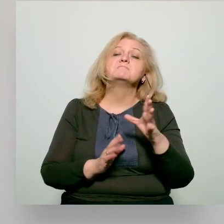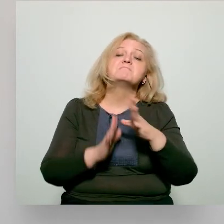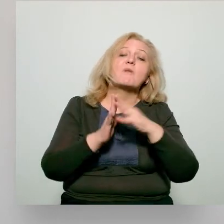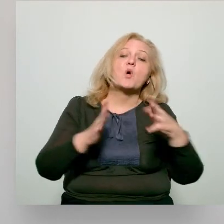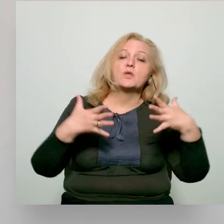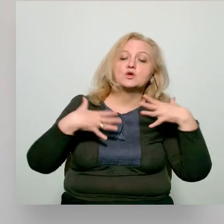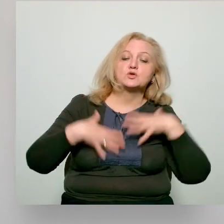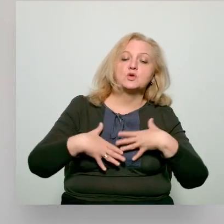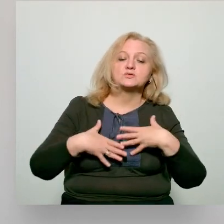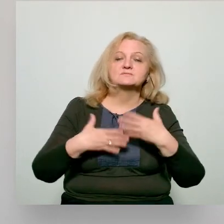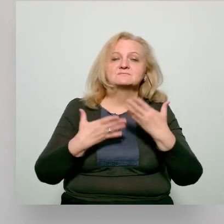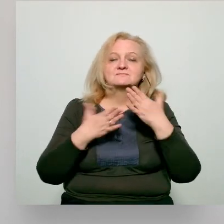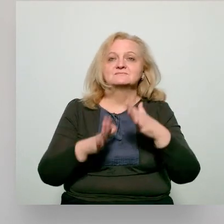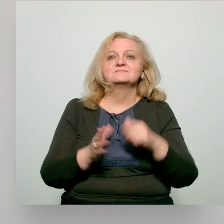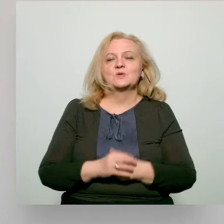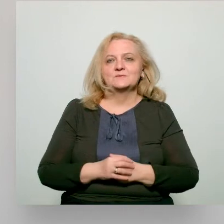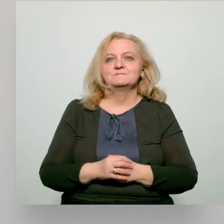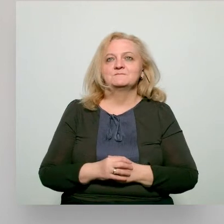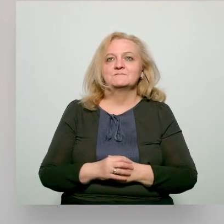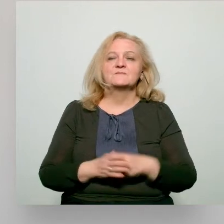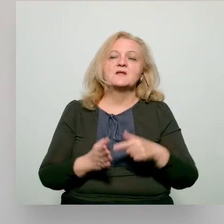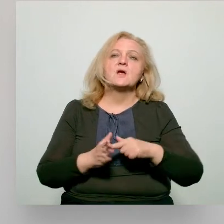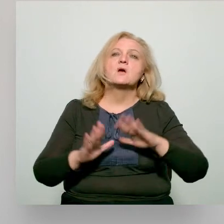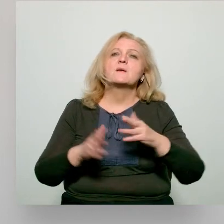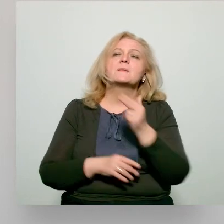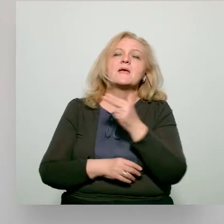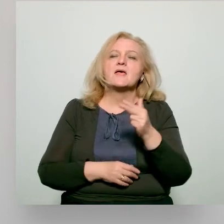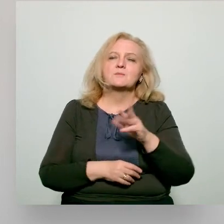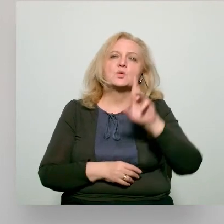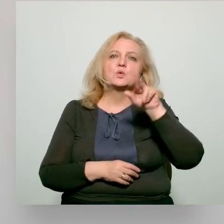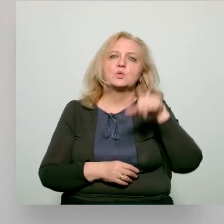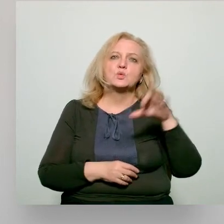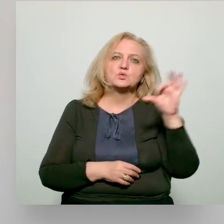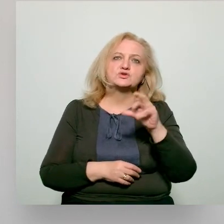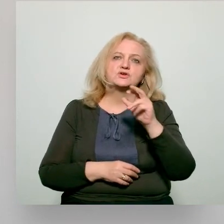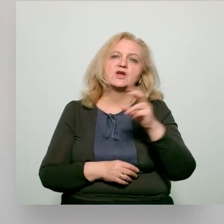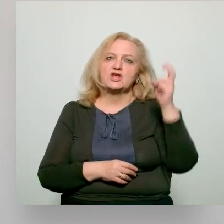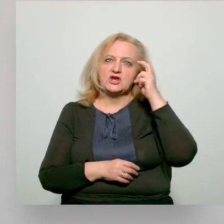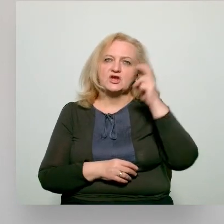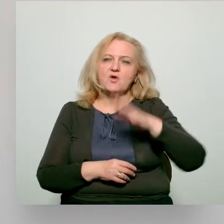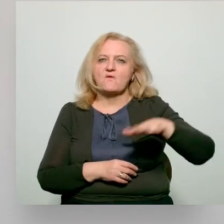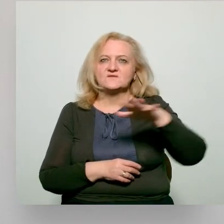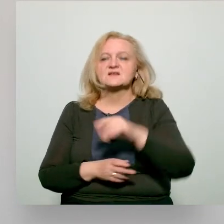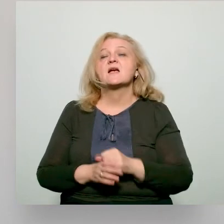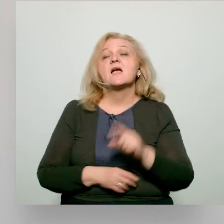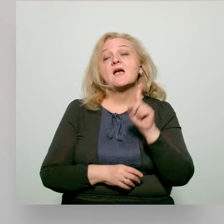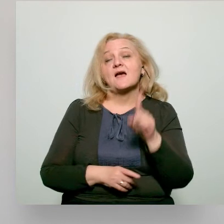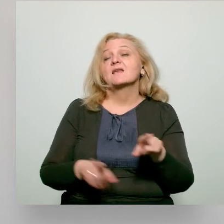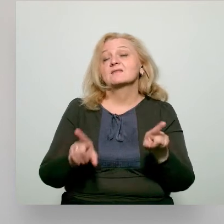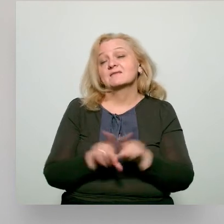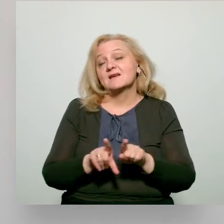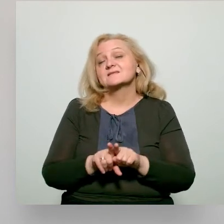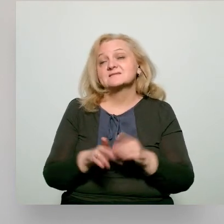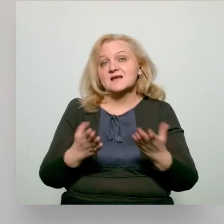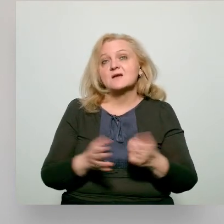zaabsorbował jakby spuściznę, dziedzictwo Rusi Kijowskiej, ale nawet Ukrainę